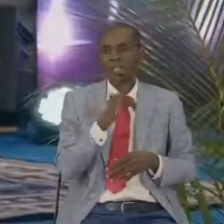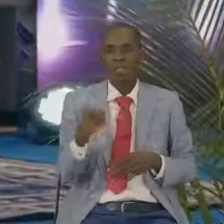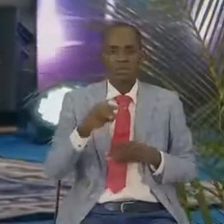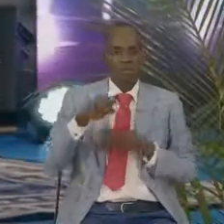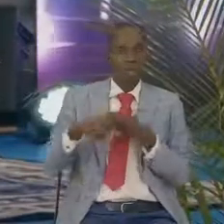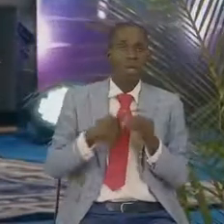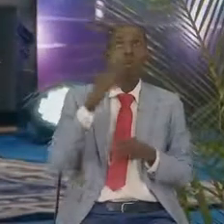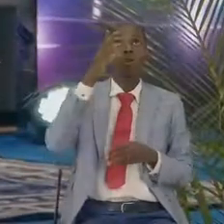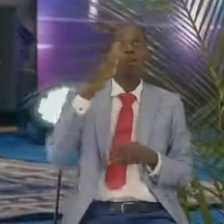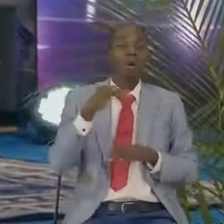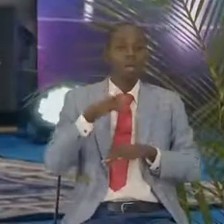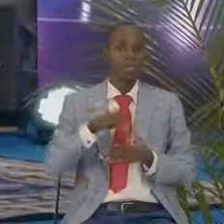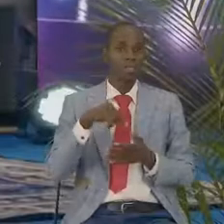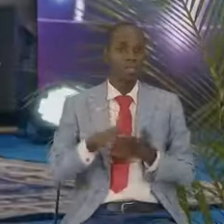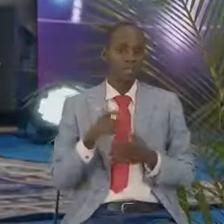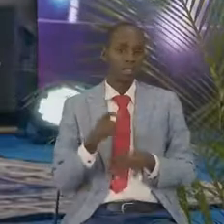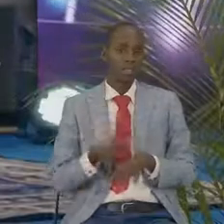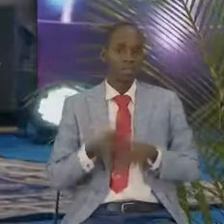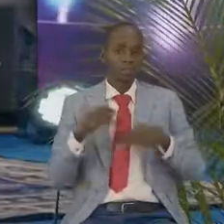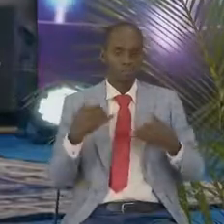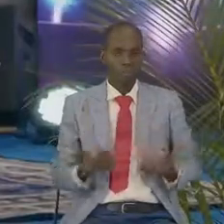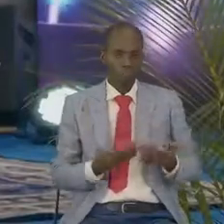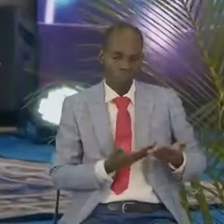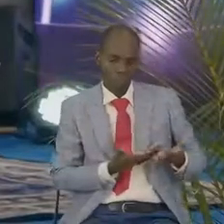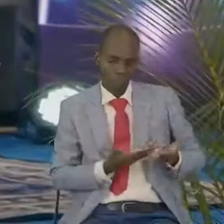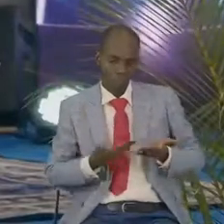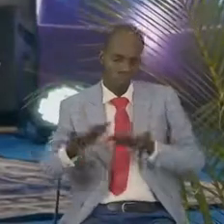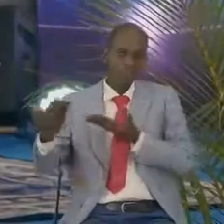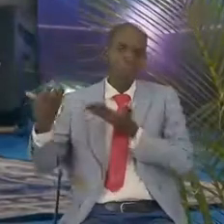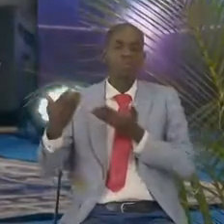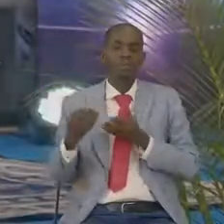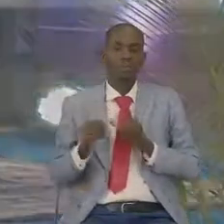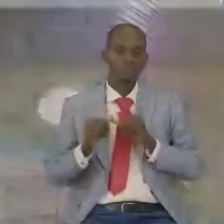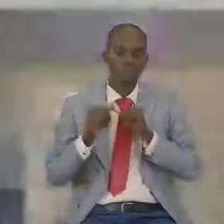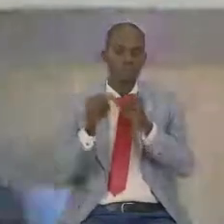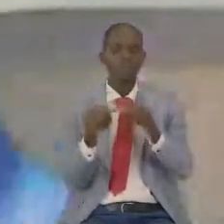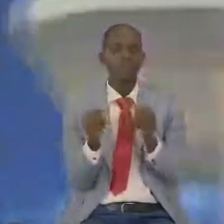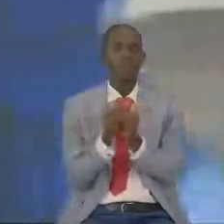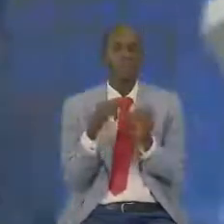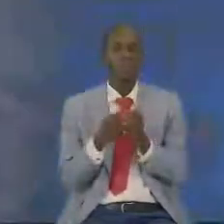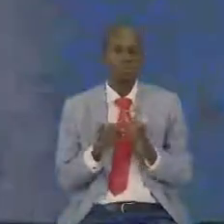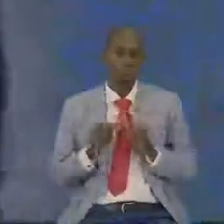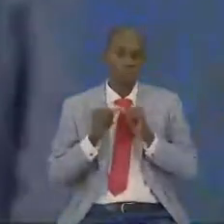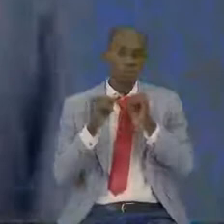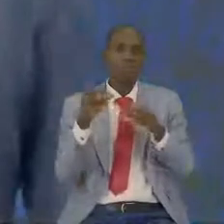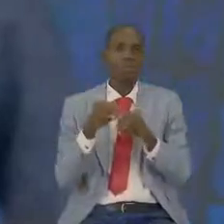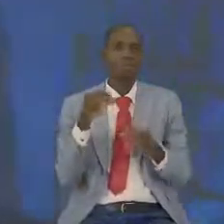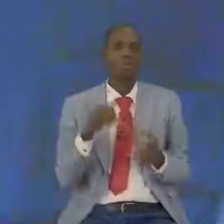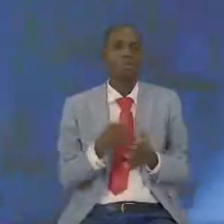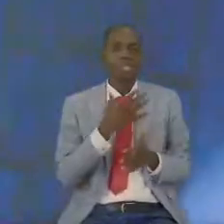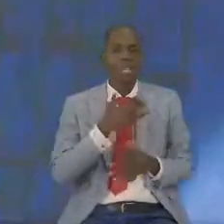Dieu, en ce moment maintenant, continuez-le, avancez, tenez, et